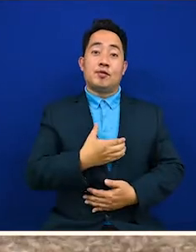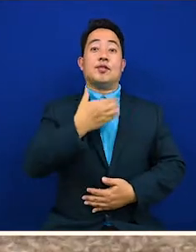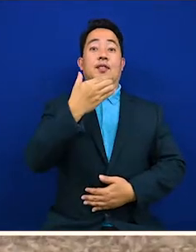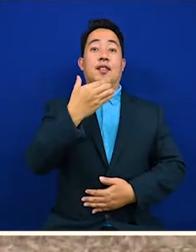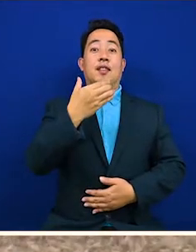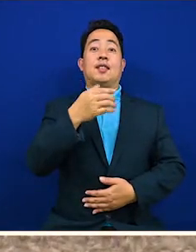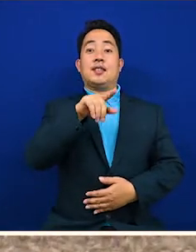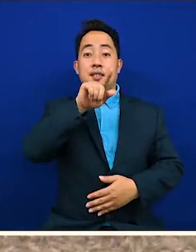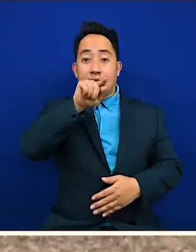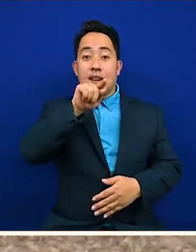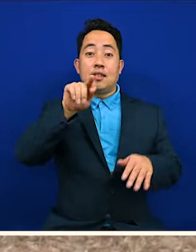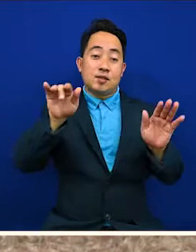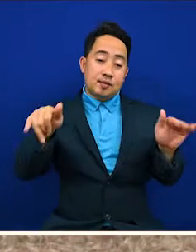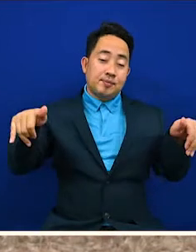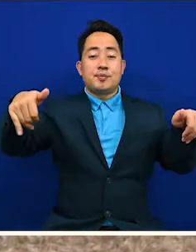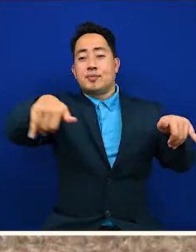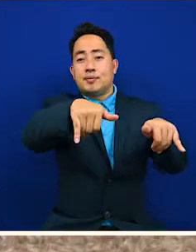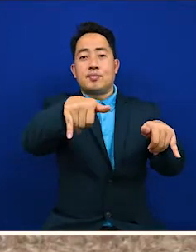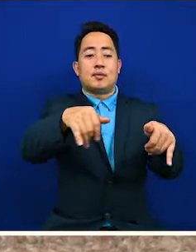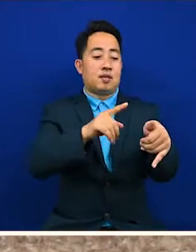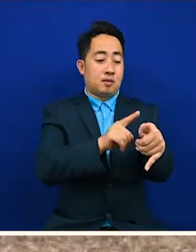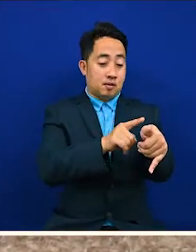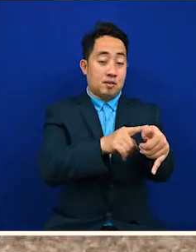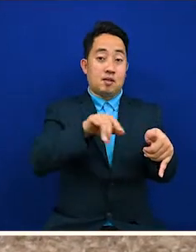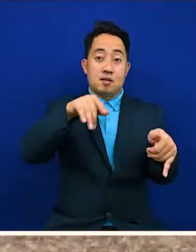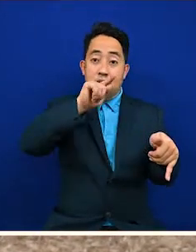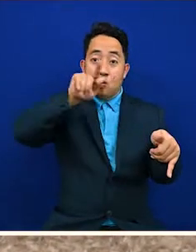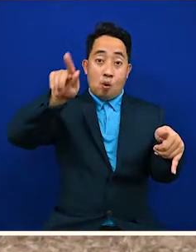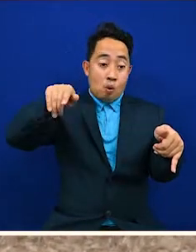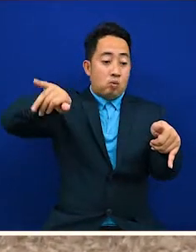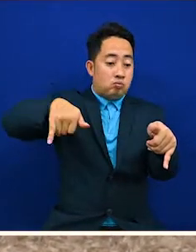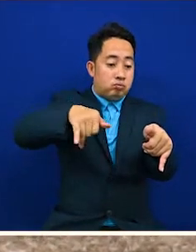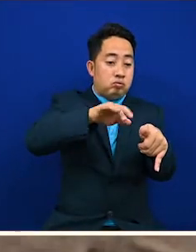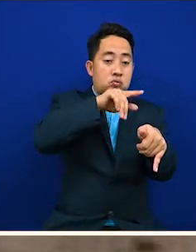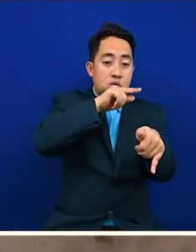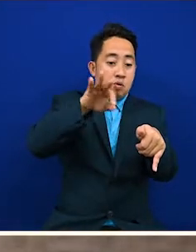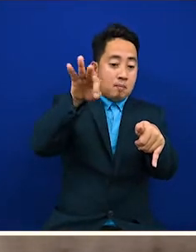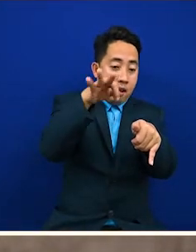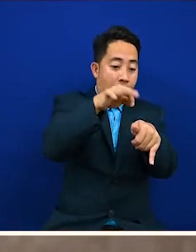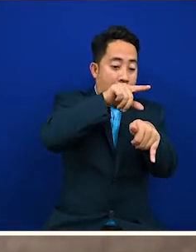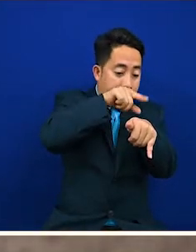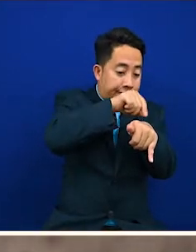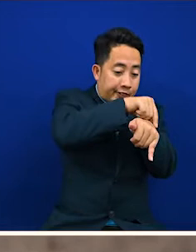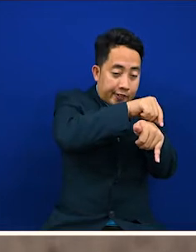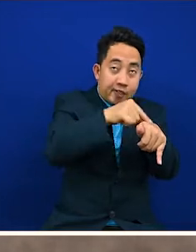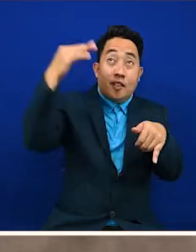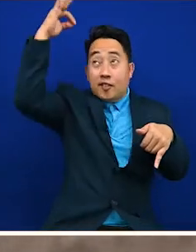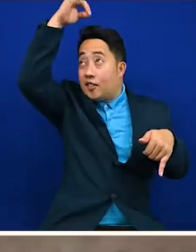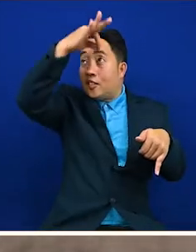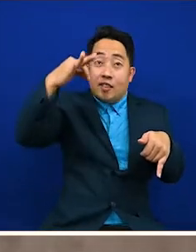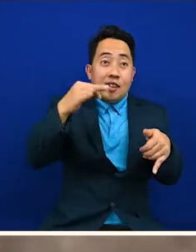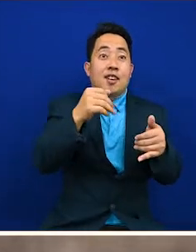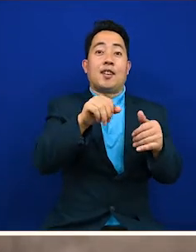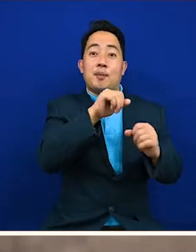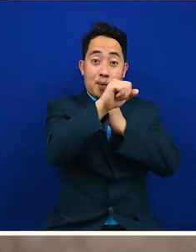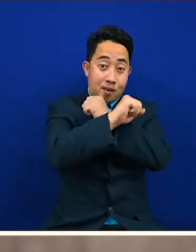รปและสัตว์กีบชนิดอื่นๆม้าลายมักจะมีนกกินแมลงจับเกาะอยู่บนหลังเพื่อช่วยระวังภัยและกินพวกแมลงที่มาร